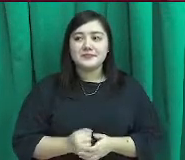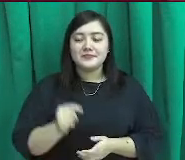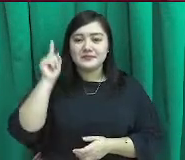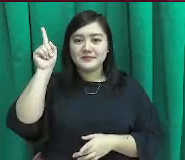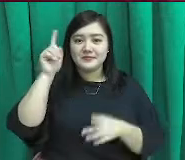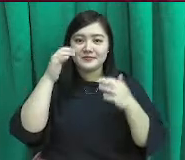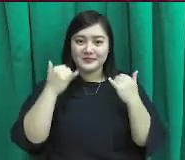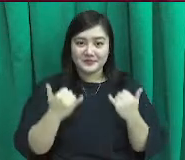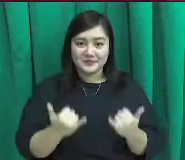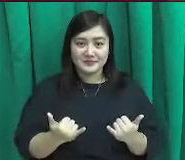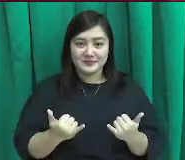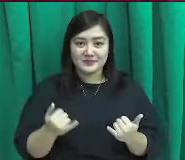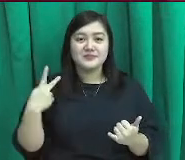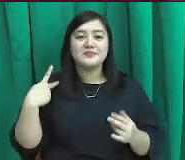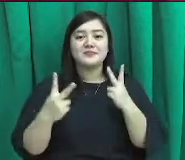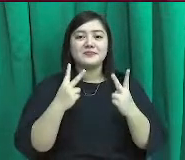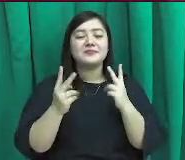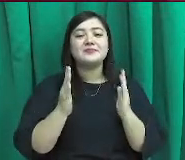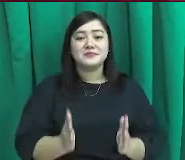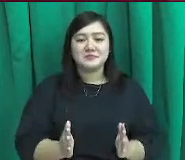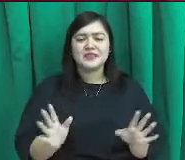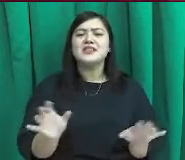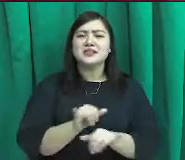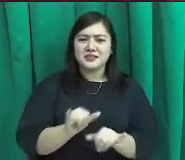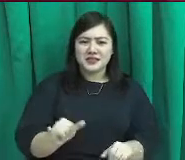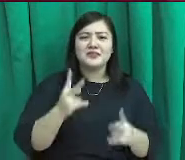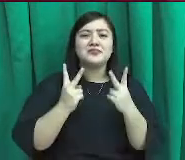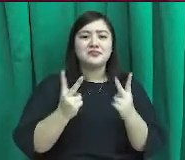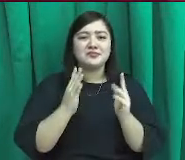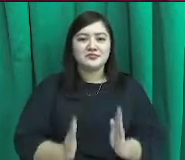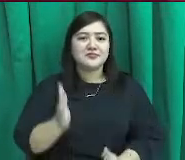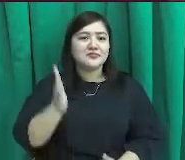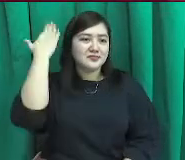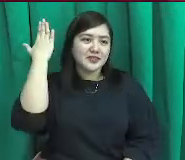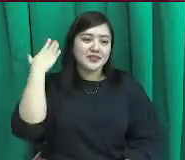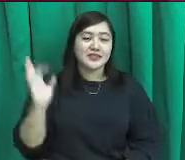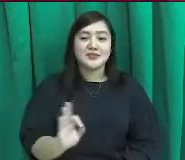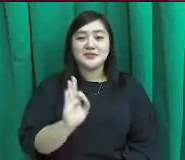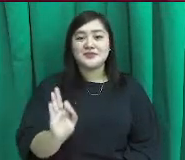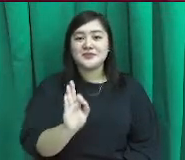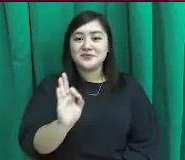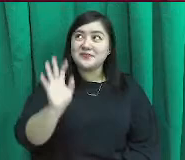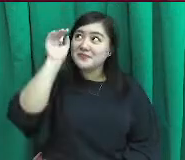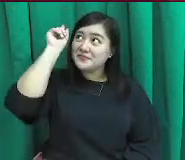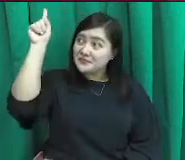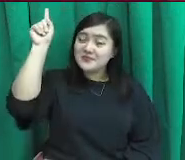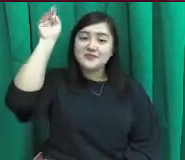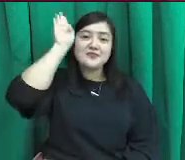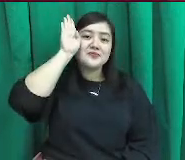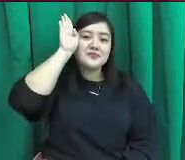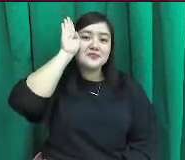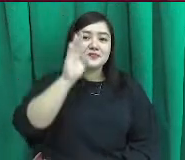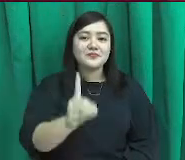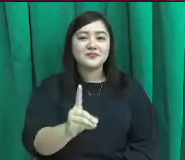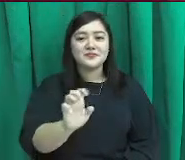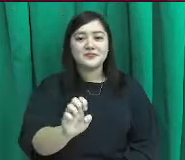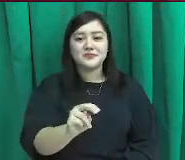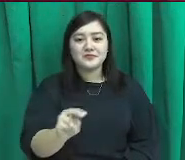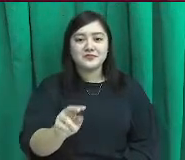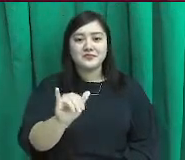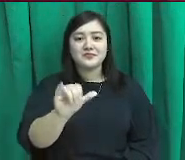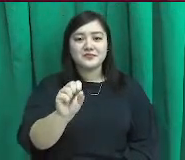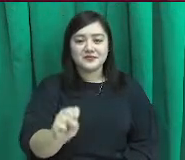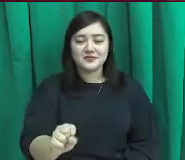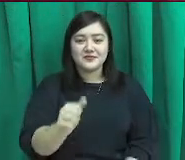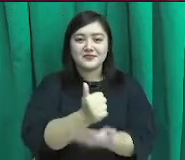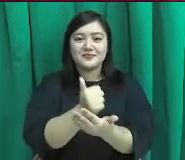natin siya noong last Friday. Kilala niyo pa rin siya ang ating guest. Ngayon, tanghaling ito, walang iba kundi si Sir Dennis Quaresma. Amen!